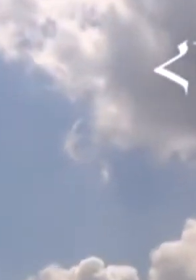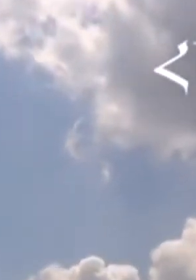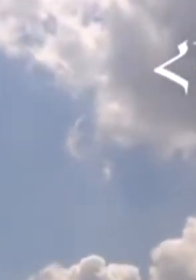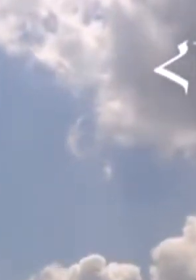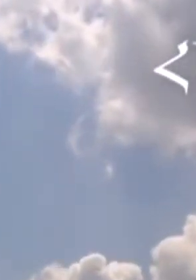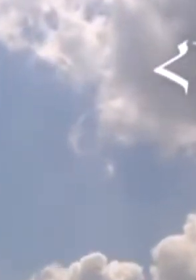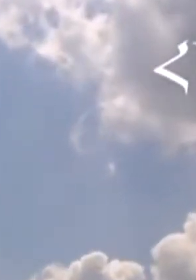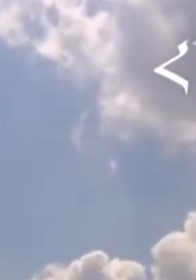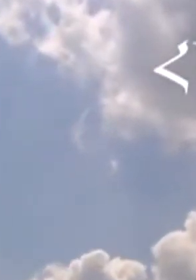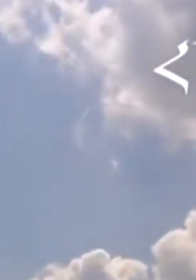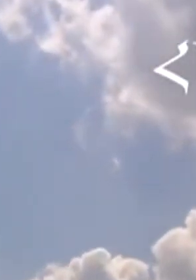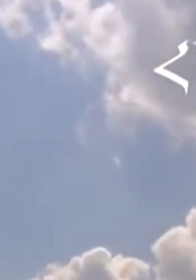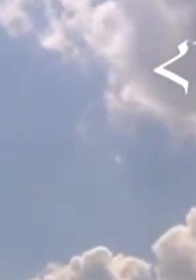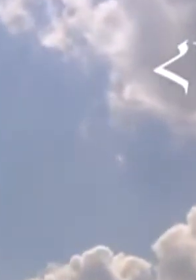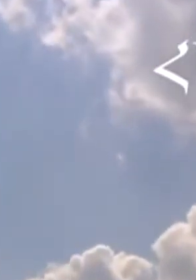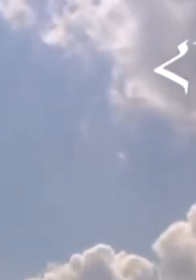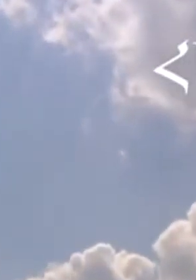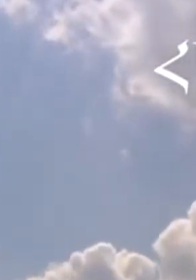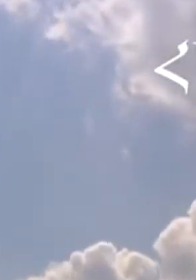作